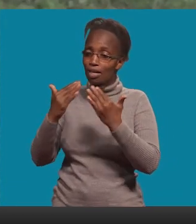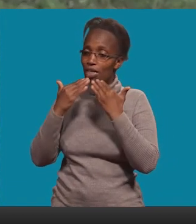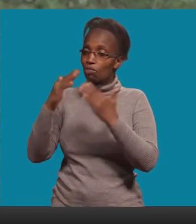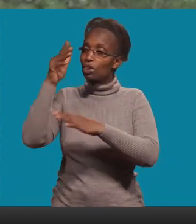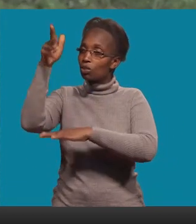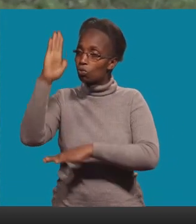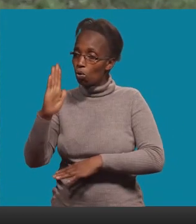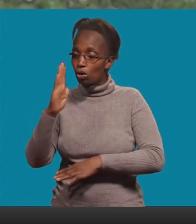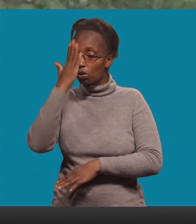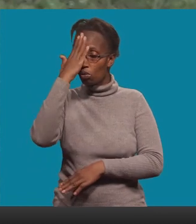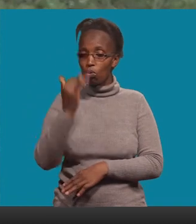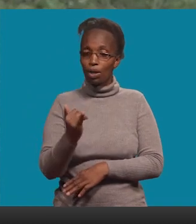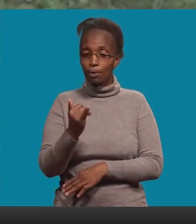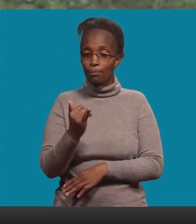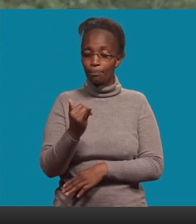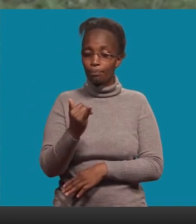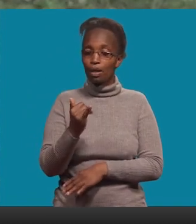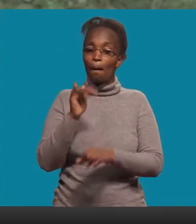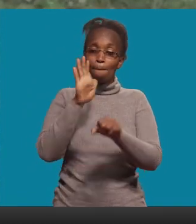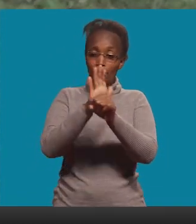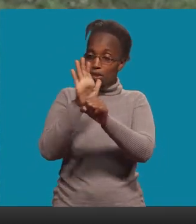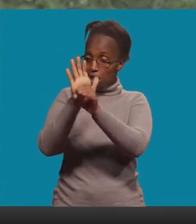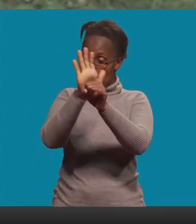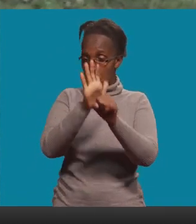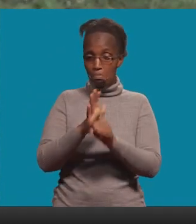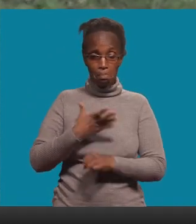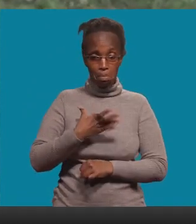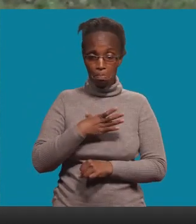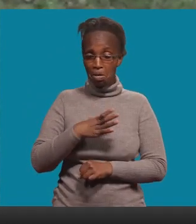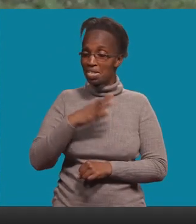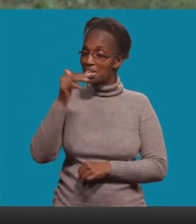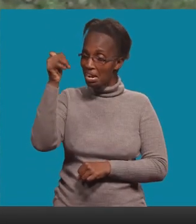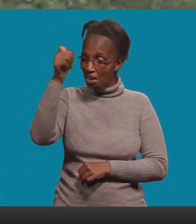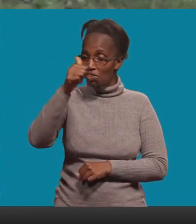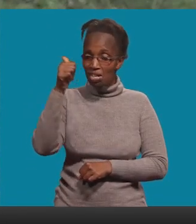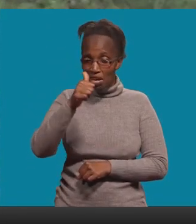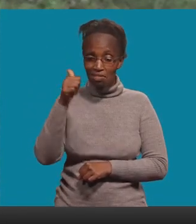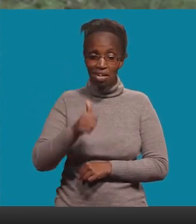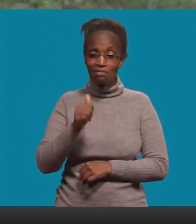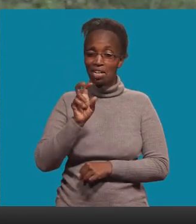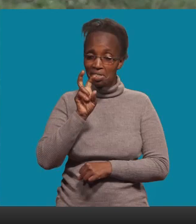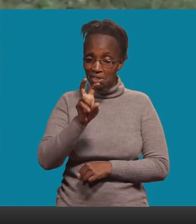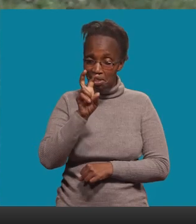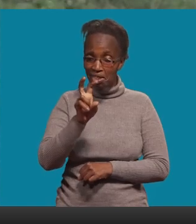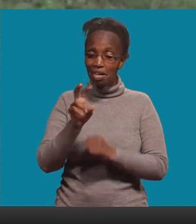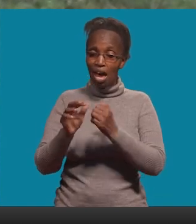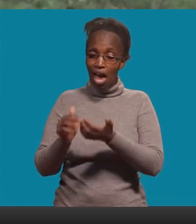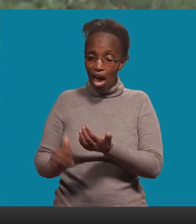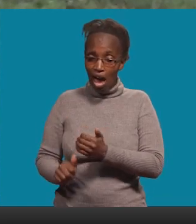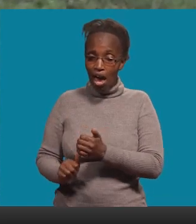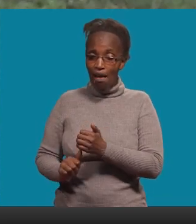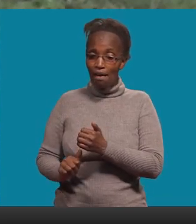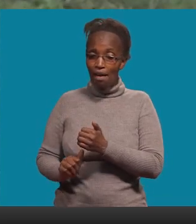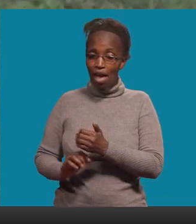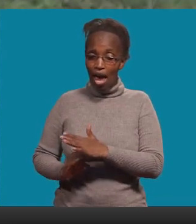shukrani kwa Mwenyezi Mungu. Kwa kuwa wengi hawapati msaada katika